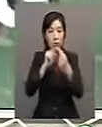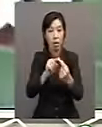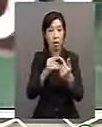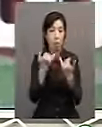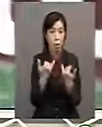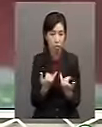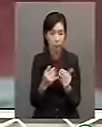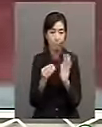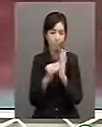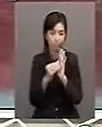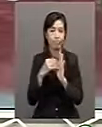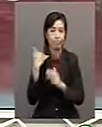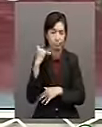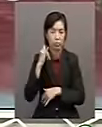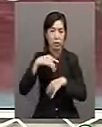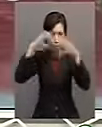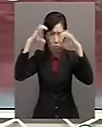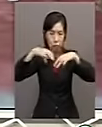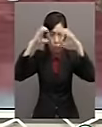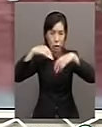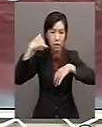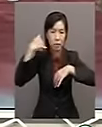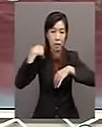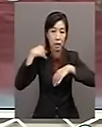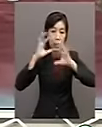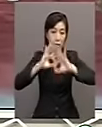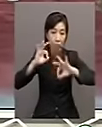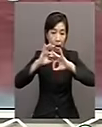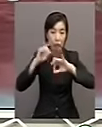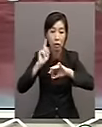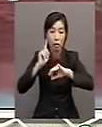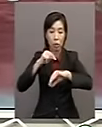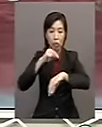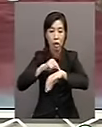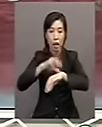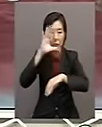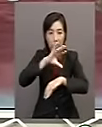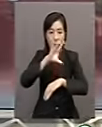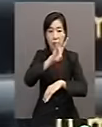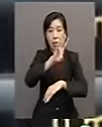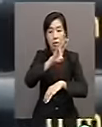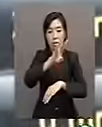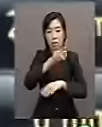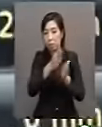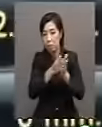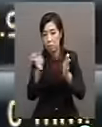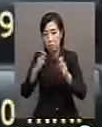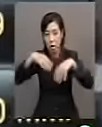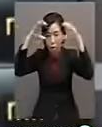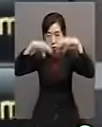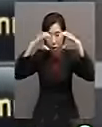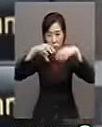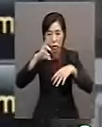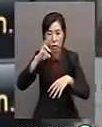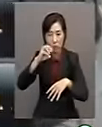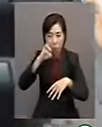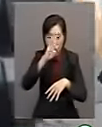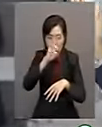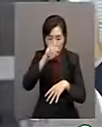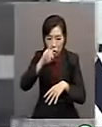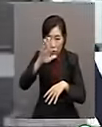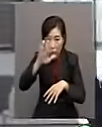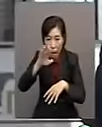วันนี้คงมีโอกาสที่จะเกิดฝนตกหนักนะครับโดยเฉพาะตั้งแต่ช่วงของ19นาฬิกาครับมีฝนนะครับ 6.5 มิลลิเมตรนะครับถือว่าอ